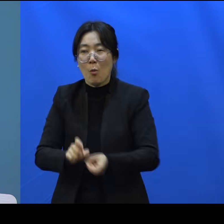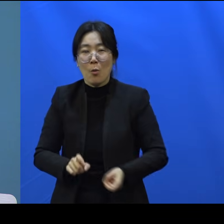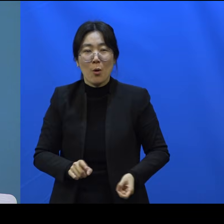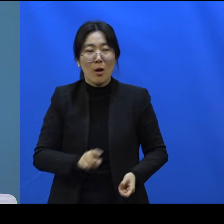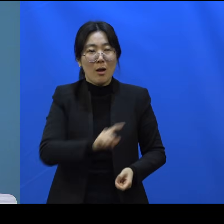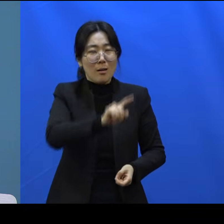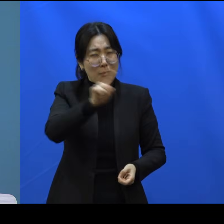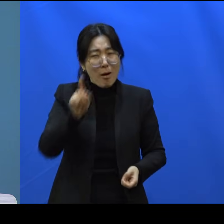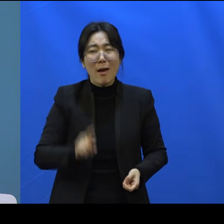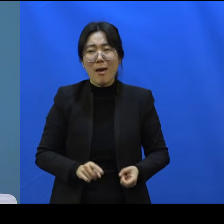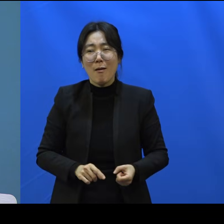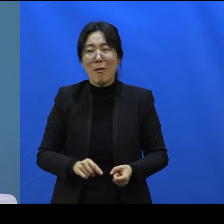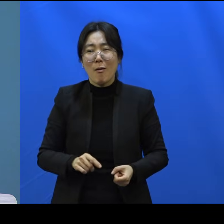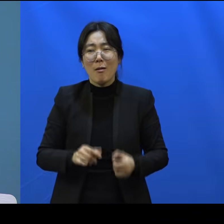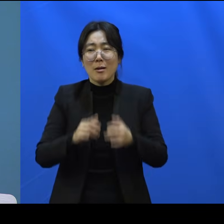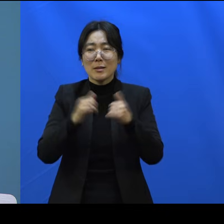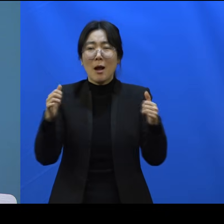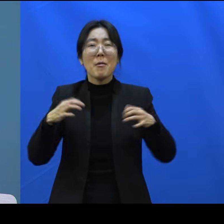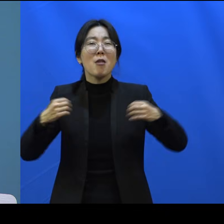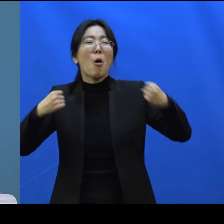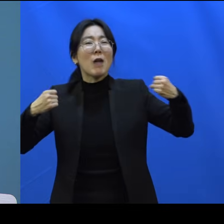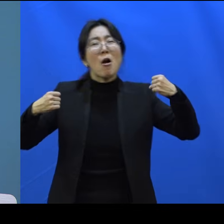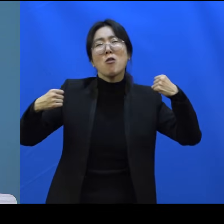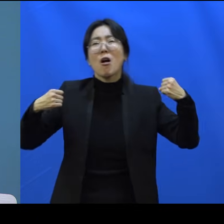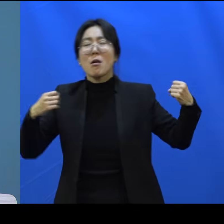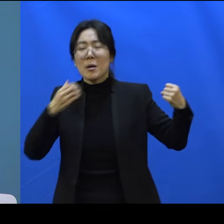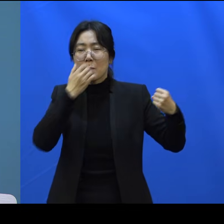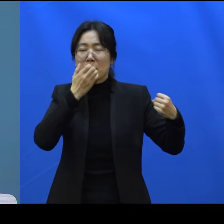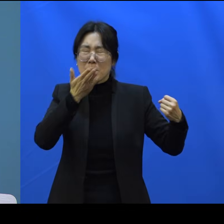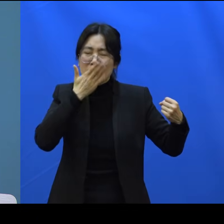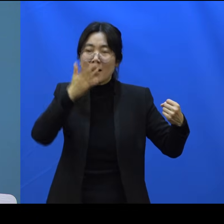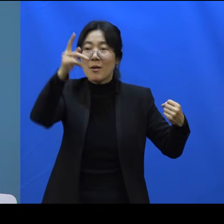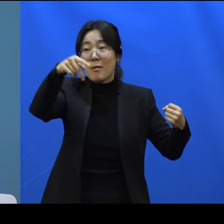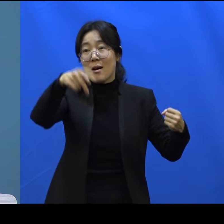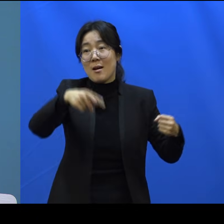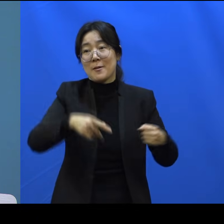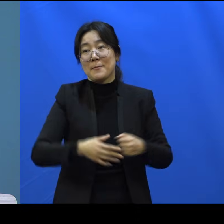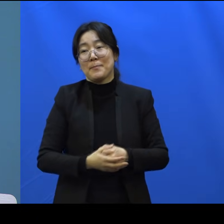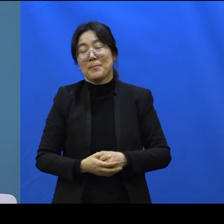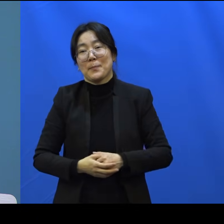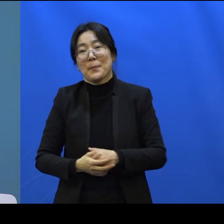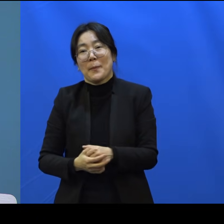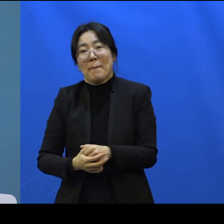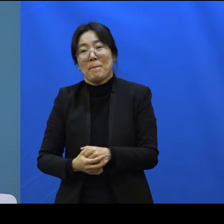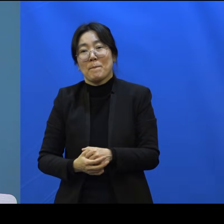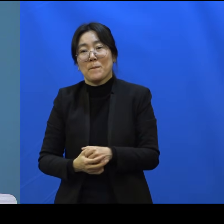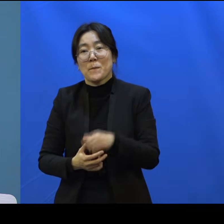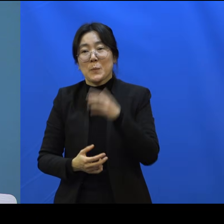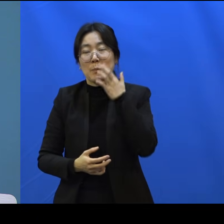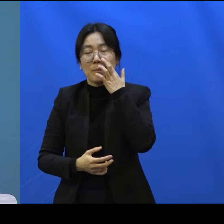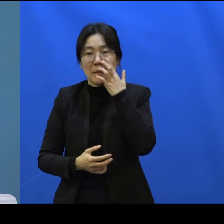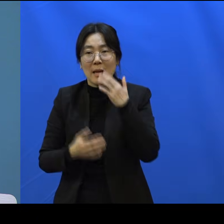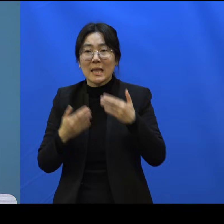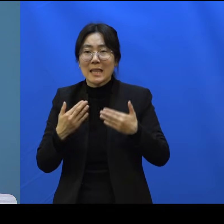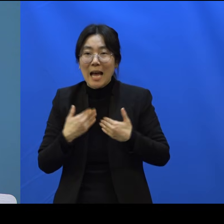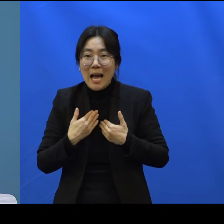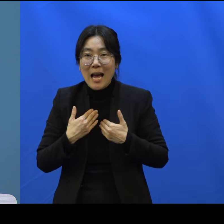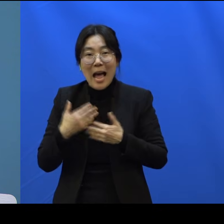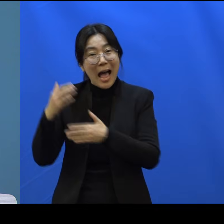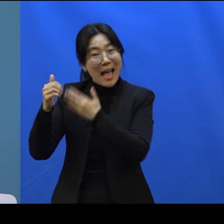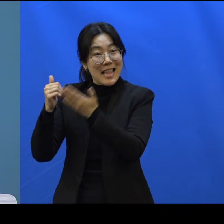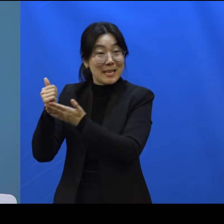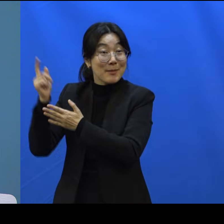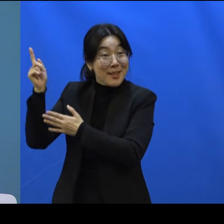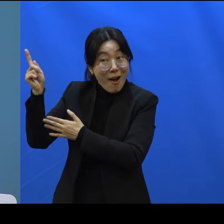여러분, 약함은 사역의 한계가 아닙니다. 사역의 한계가 아니고 능력의 근원입니다. 나의 약함 때문에 하나님이